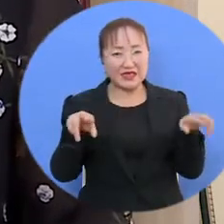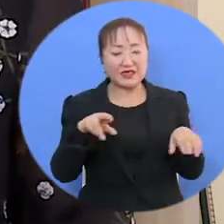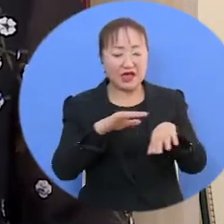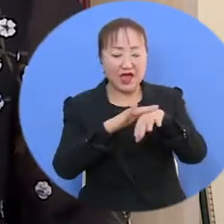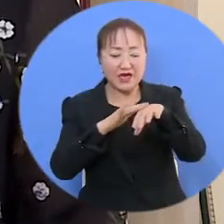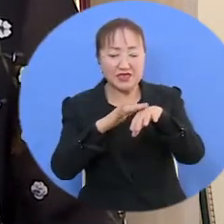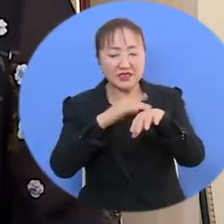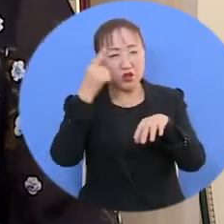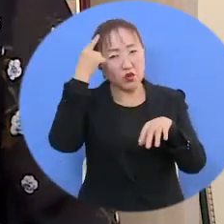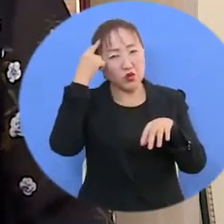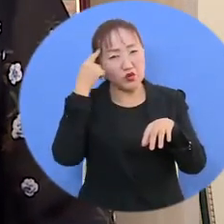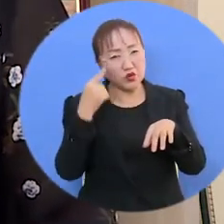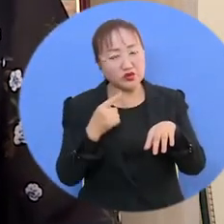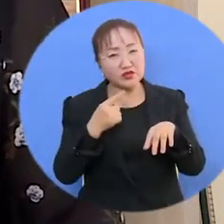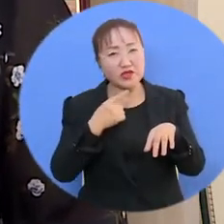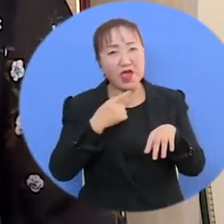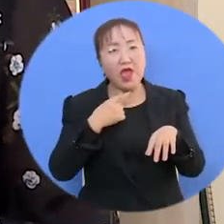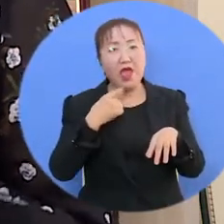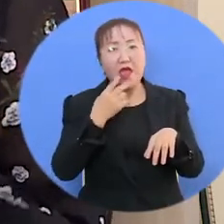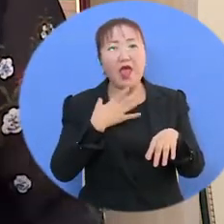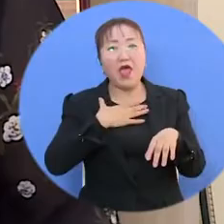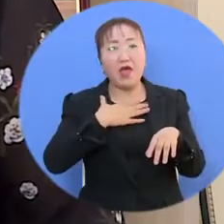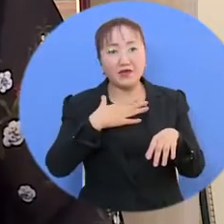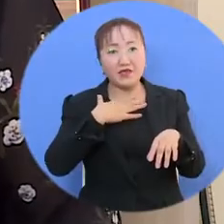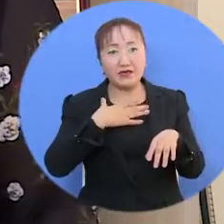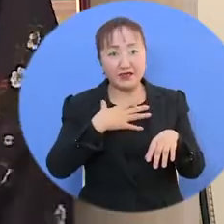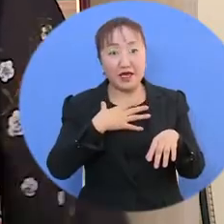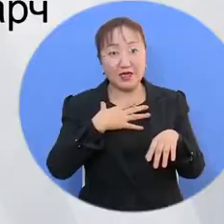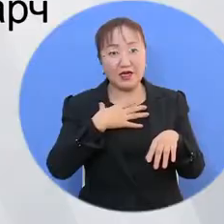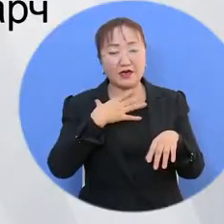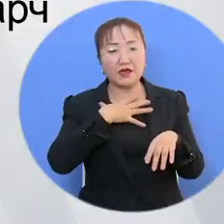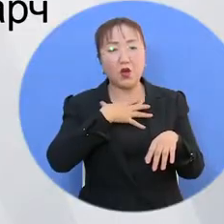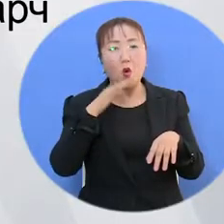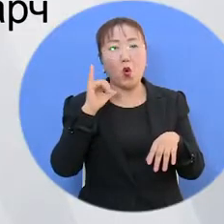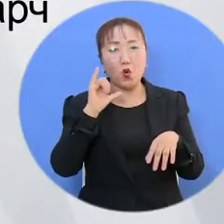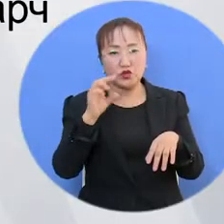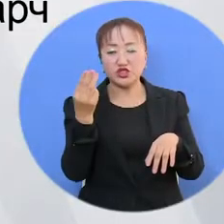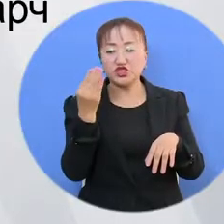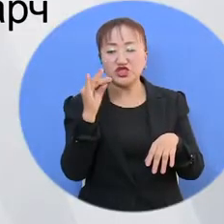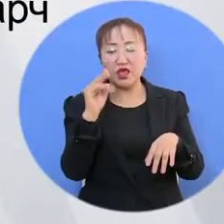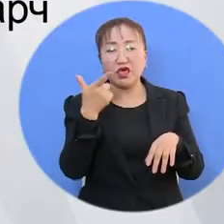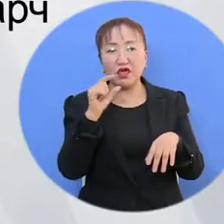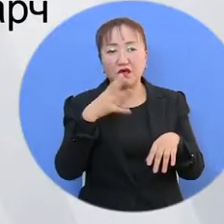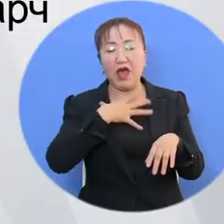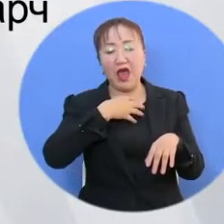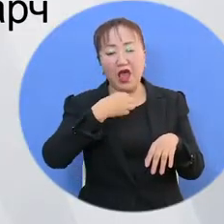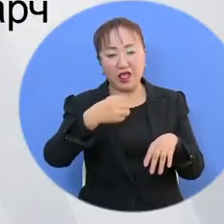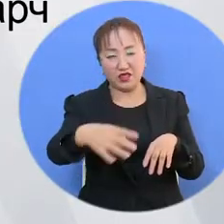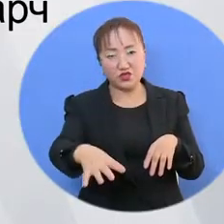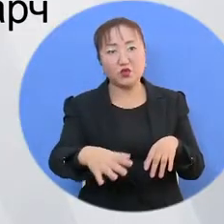Арьсаар, хөлсөөр, амьсгалаа, мөн бодис солилцооны явцад шингэнэд